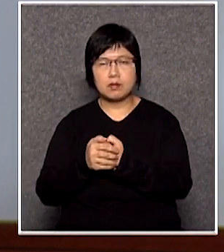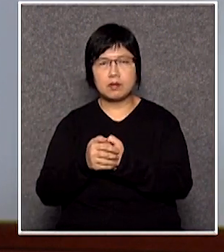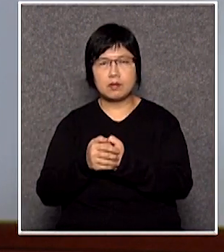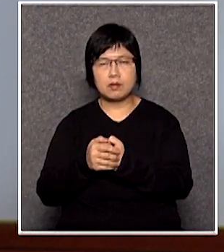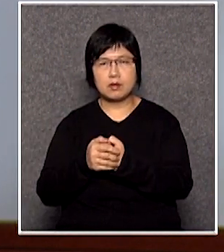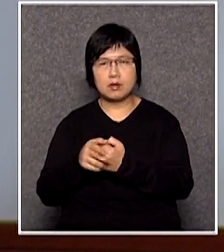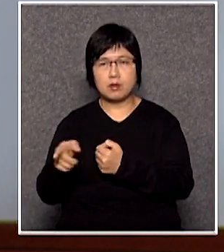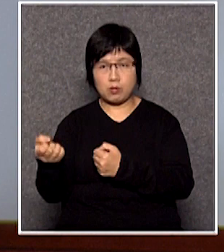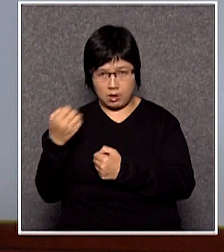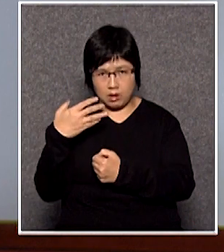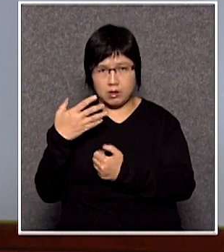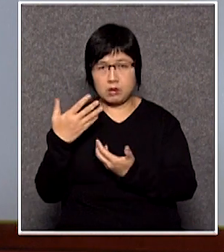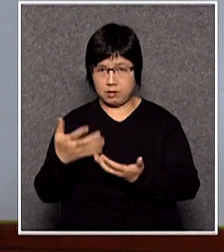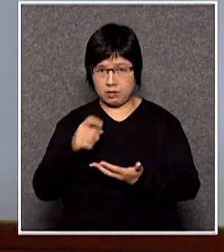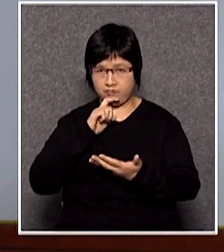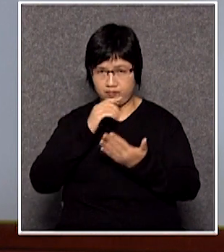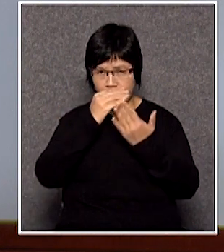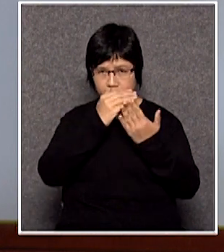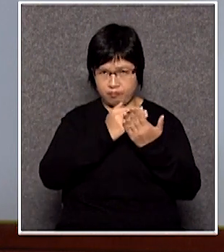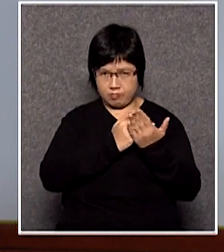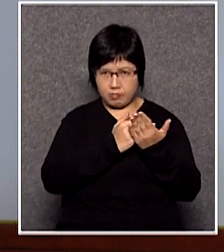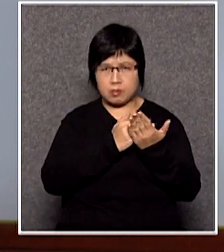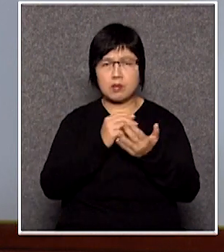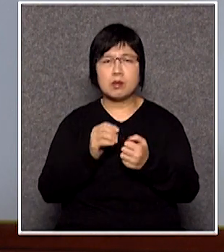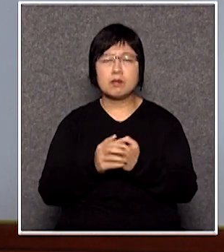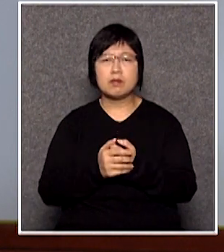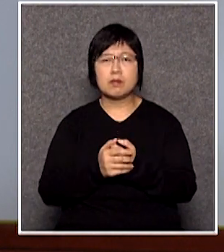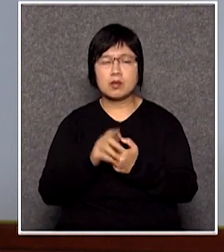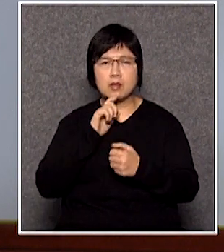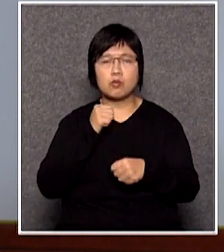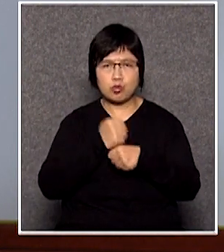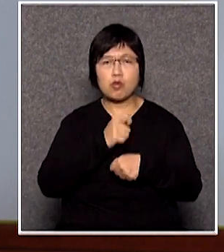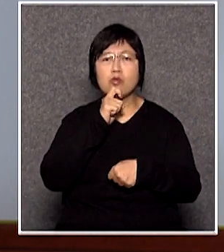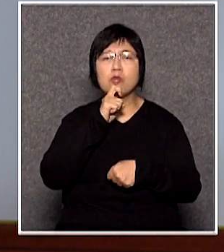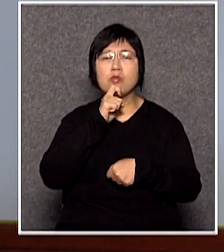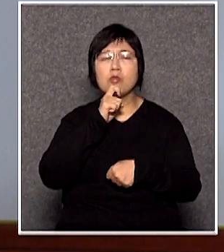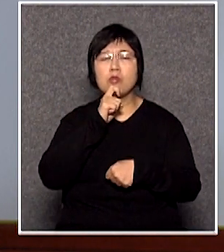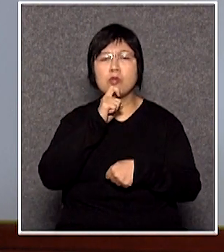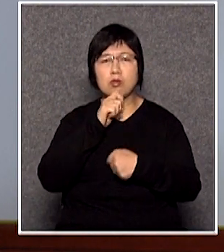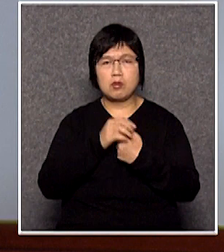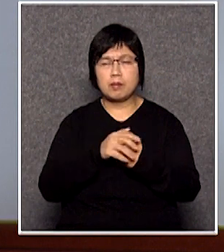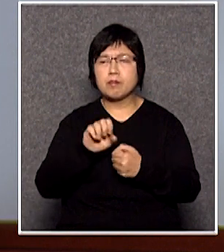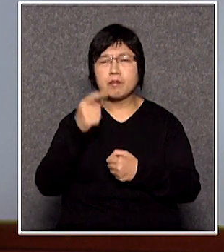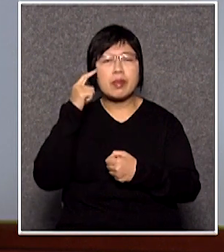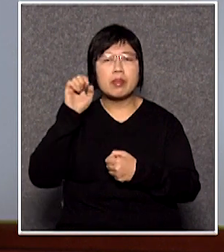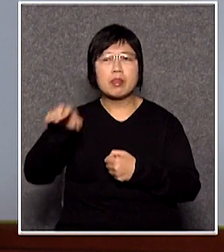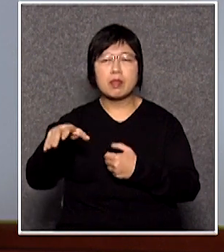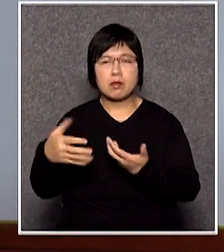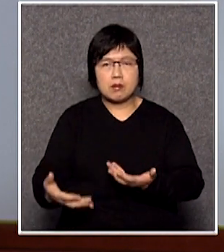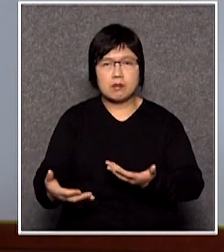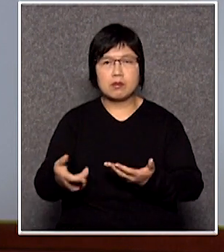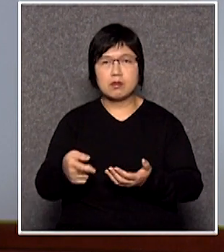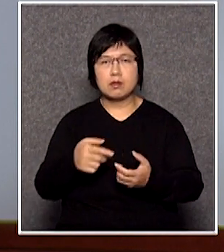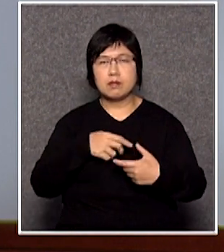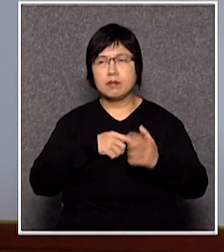如果你說現在有機制的、有做事的，我想問這個現在在推